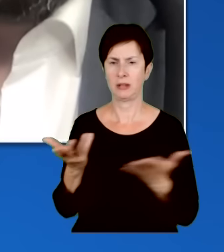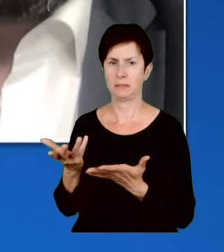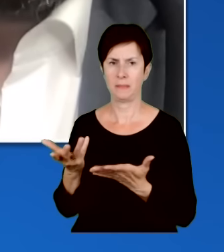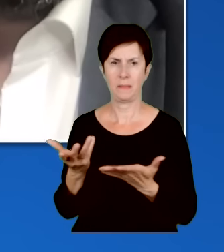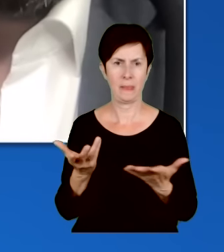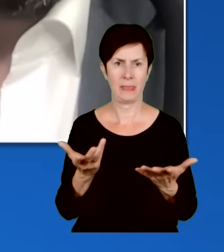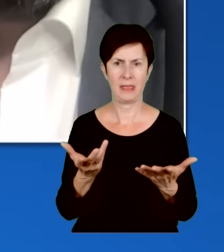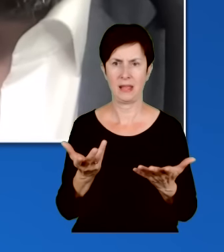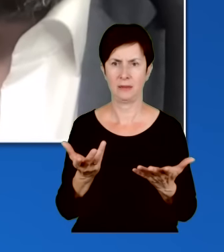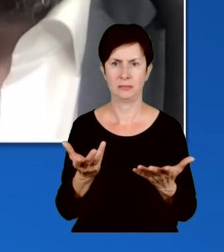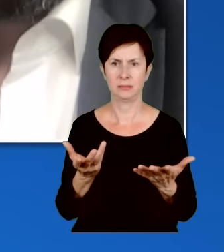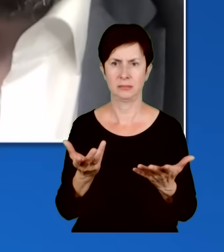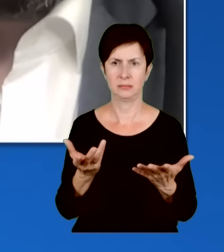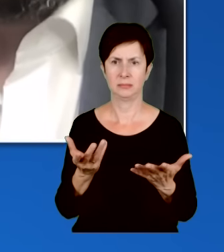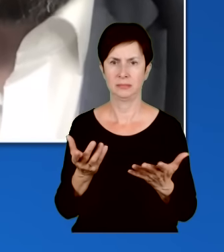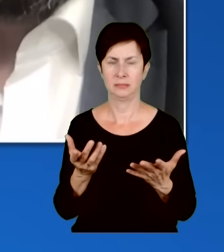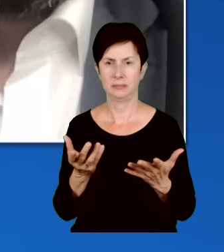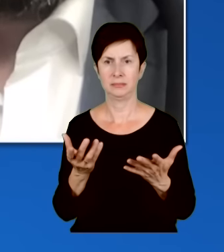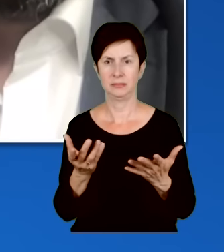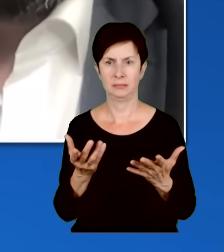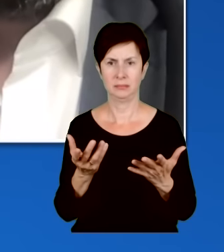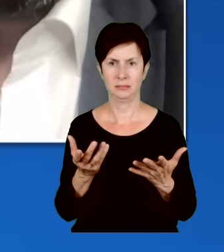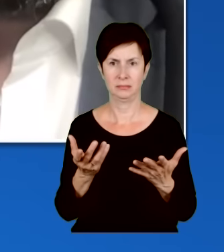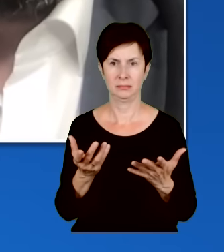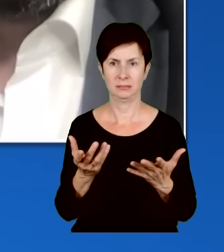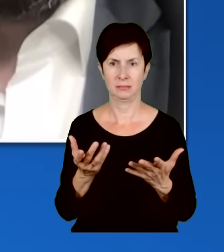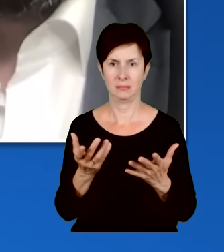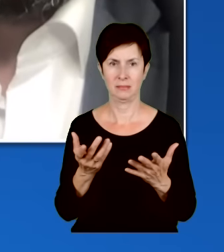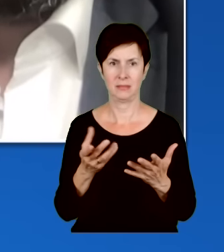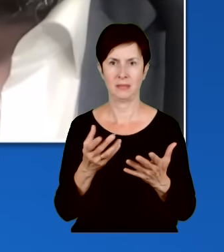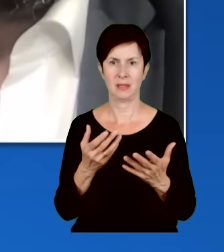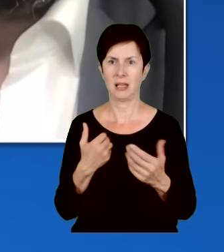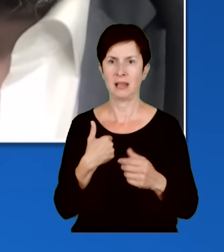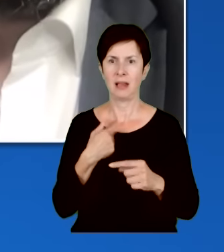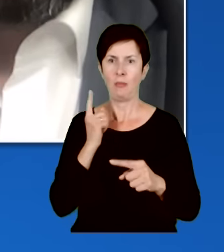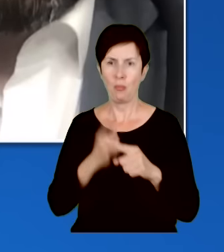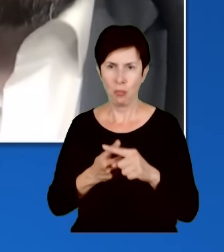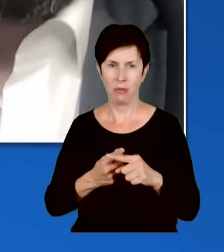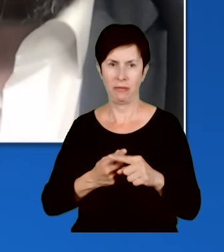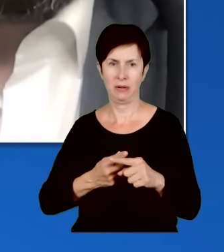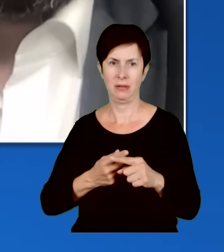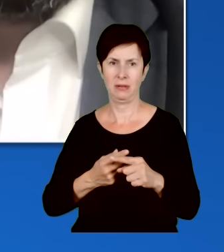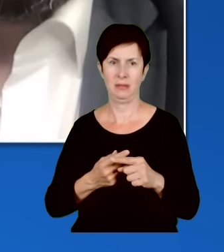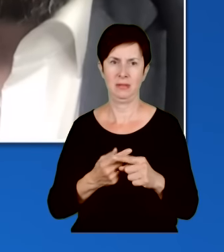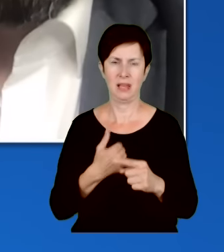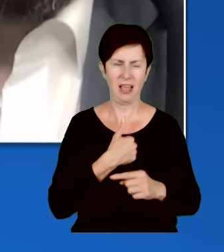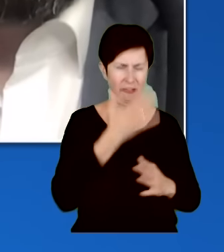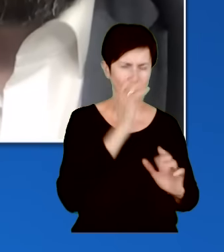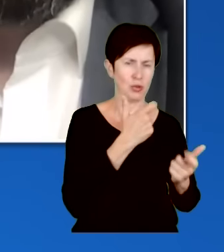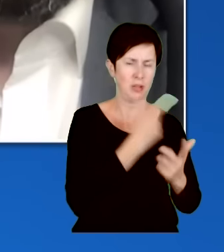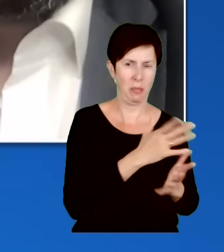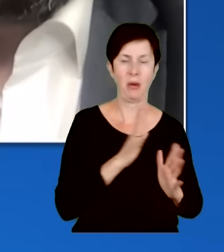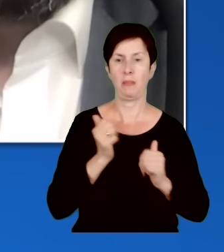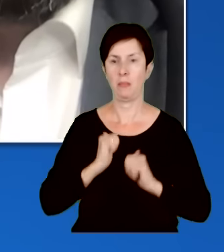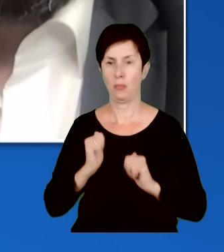zgody uzyskane chce powiedzieć znaczy domyśla się pan co chce powiedzieć bo ja słyszę waszą narrację wiem Poczekajmy